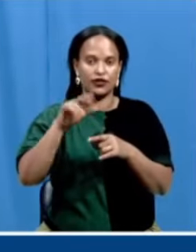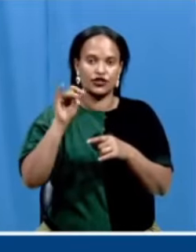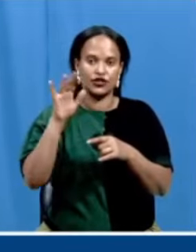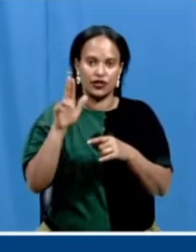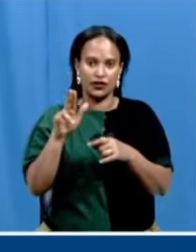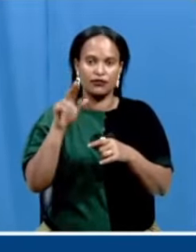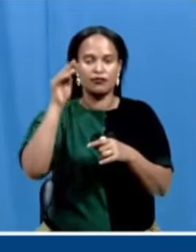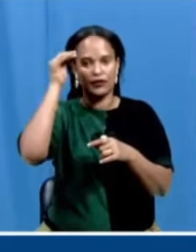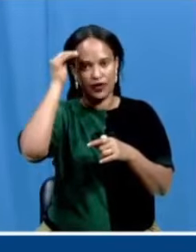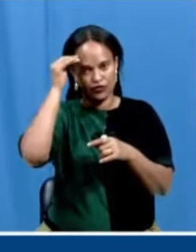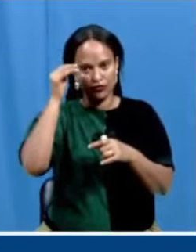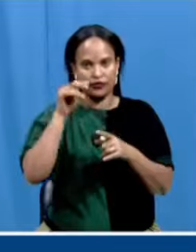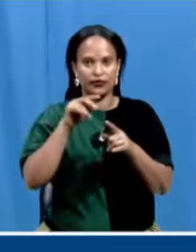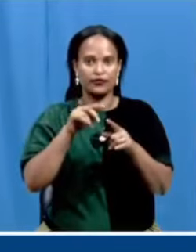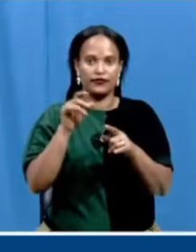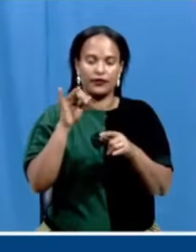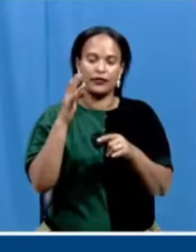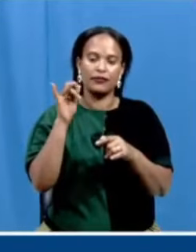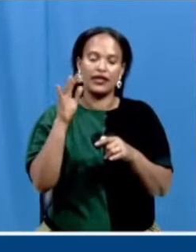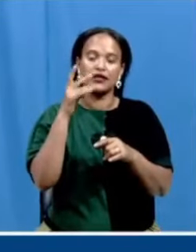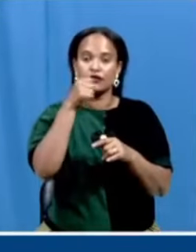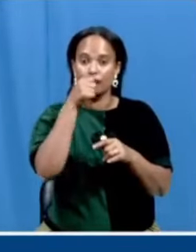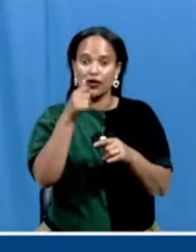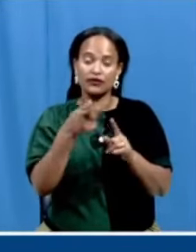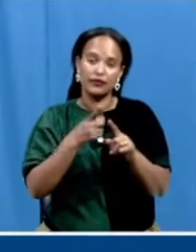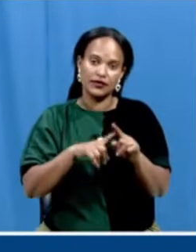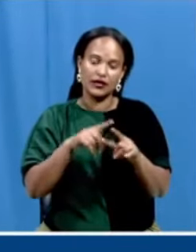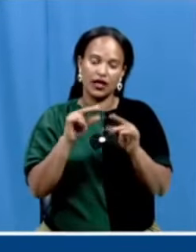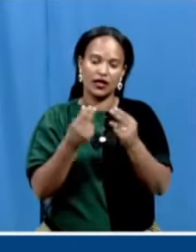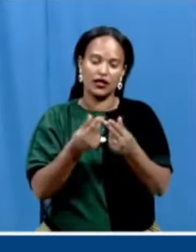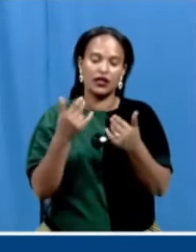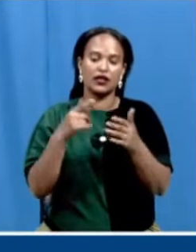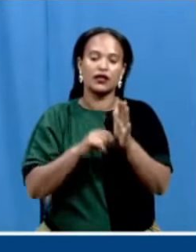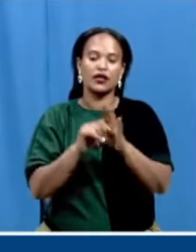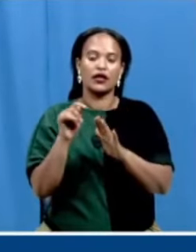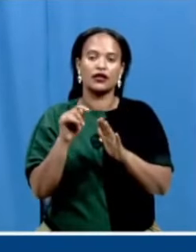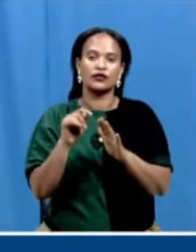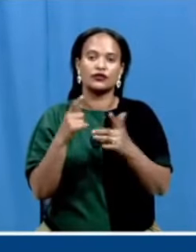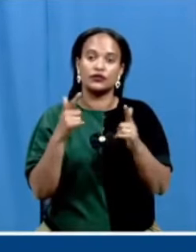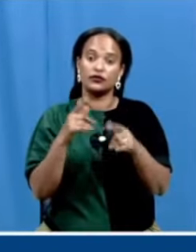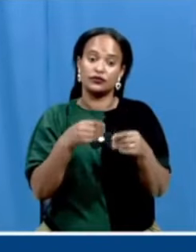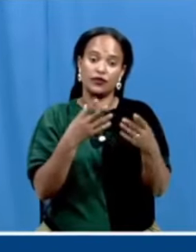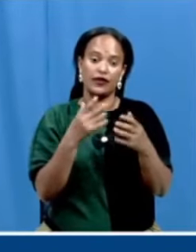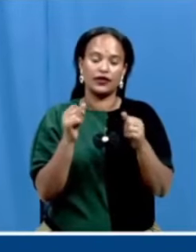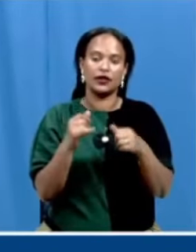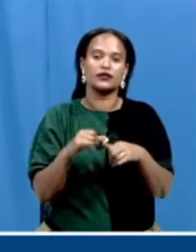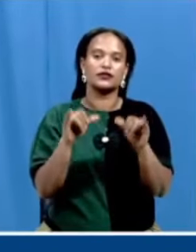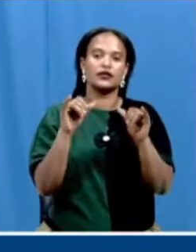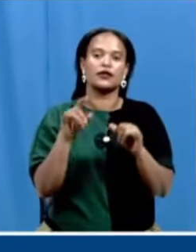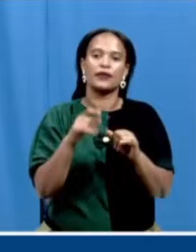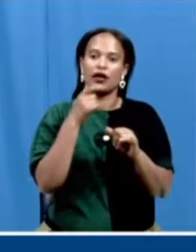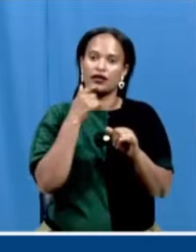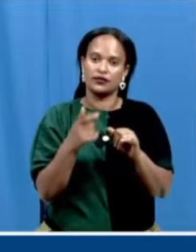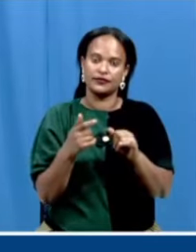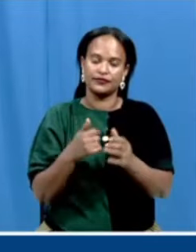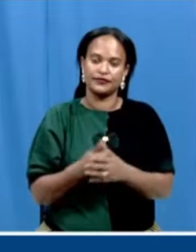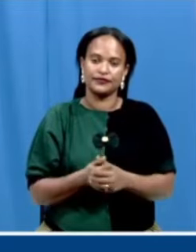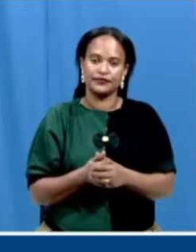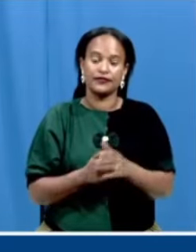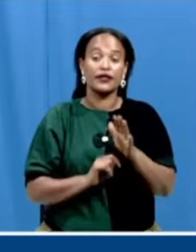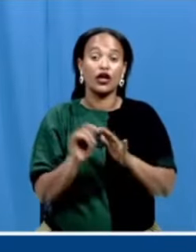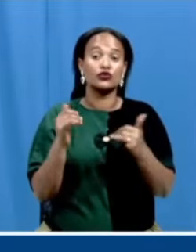ሽርማ ብራቶን ፍሳን በፍላይና በፕሪሚየር ሊግ ኢትዮጵያ ሰመለሳ ጋንታ ተጋሩ ተጻዋቲ ጀምሩ ዕድል ማብ አጥናኺረን ቅጽላይ ግባይ ብሉም